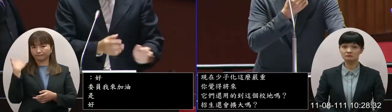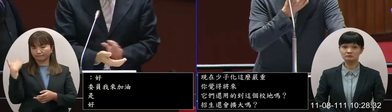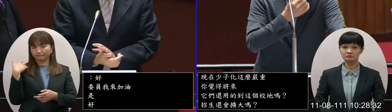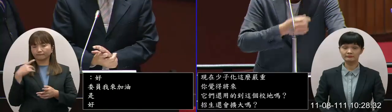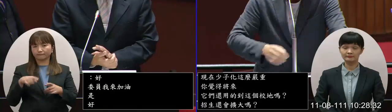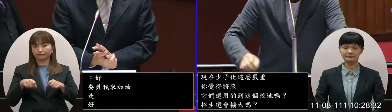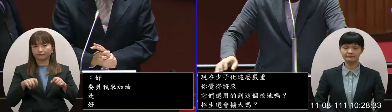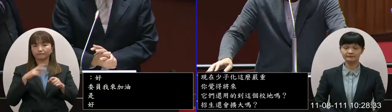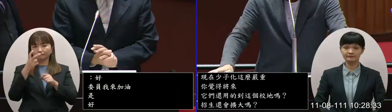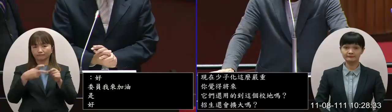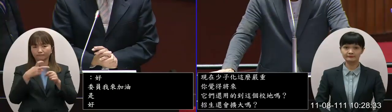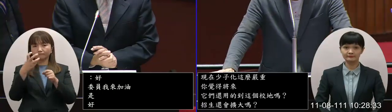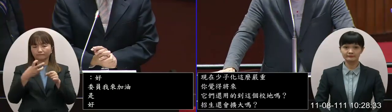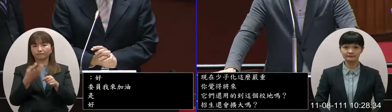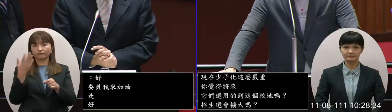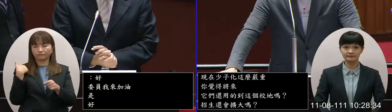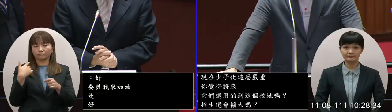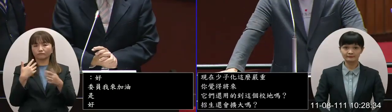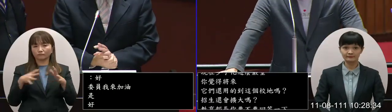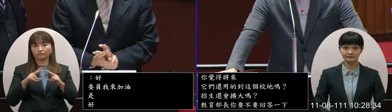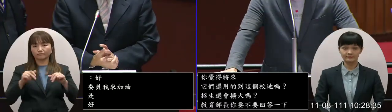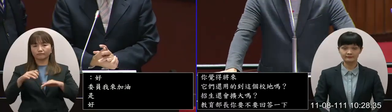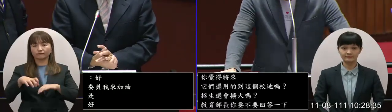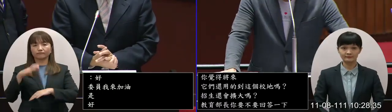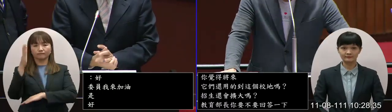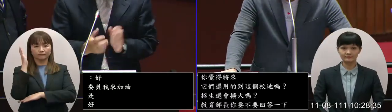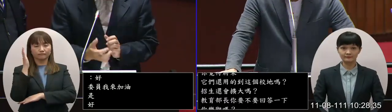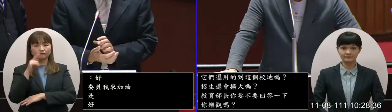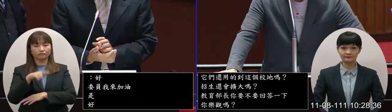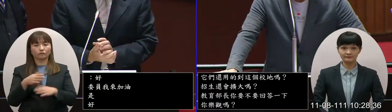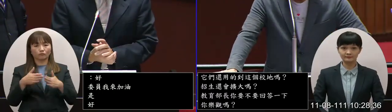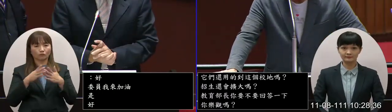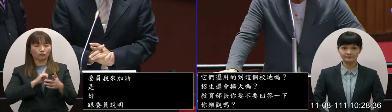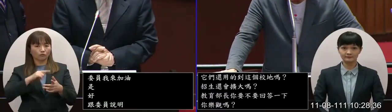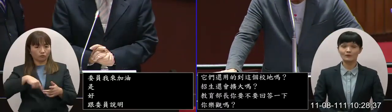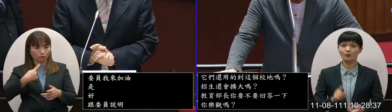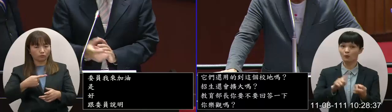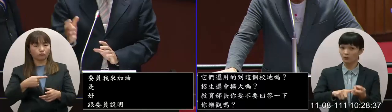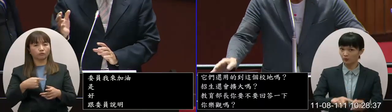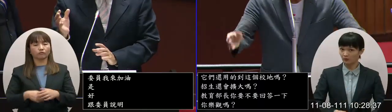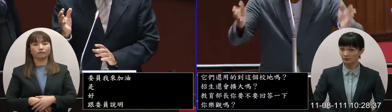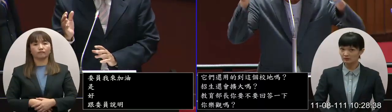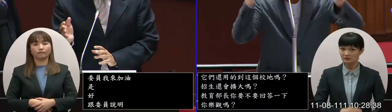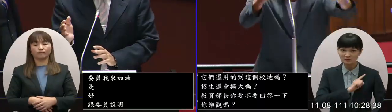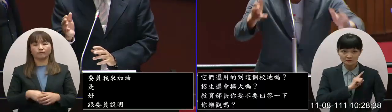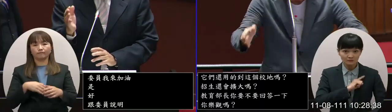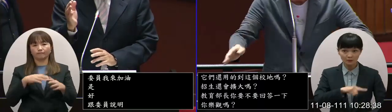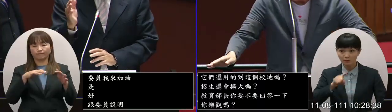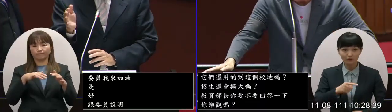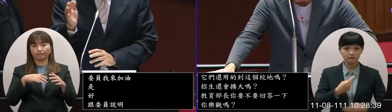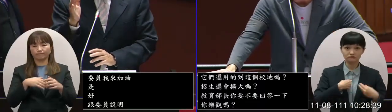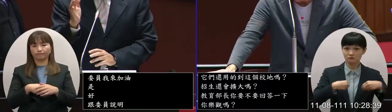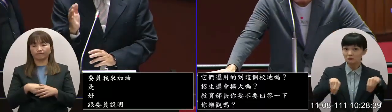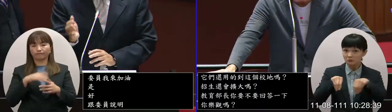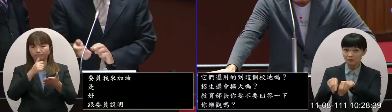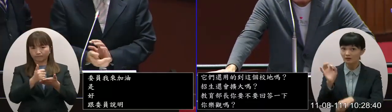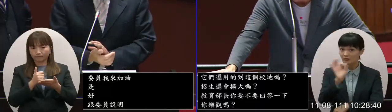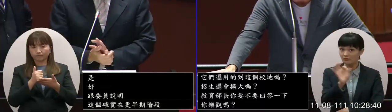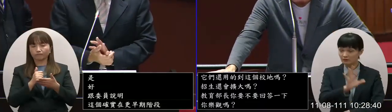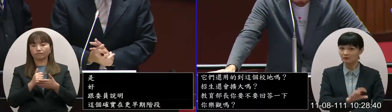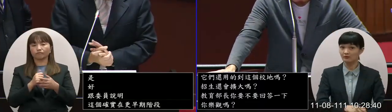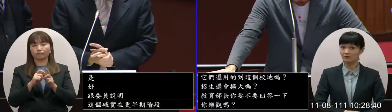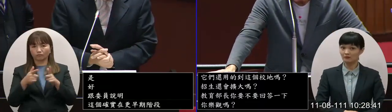就像委员讲的，二三十年前哈，很多地方政府也都主动了。 对啊，主动我们是免费送给他的， 邀请我们 最